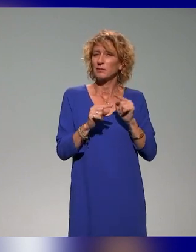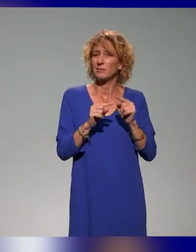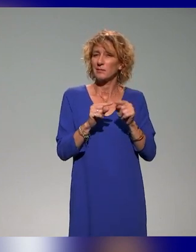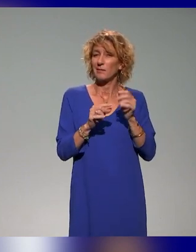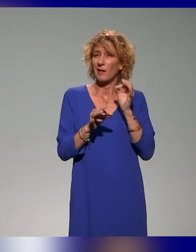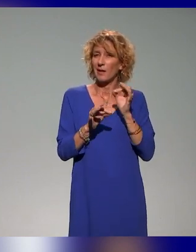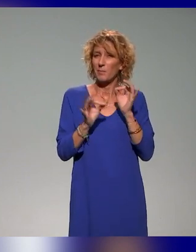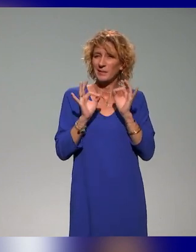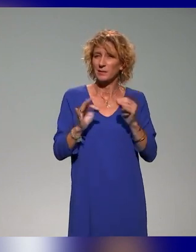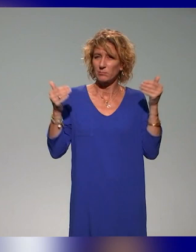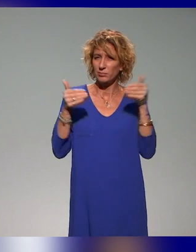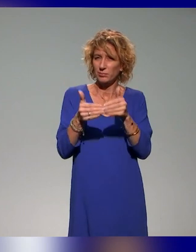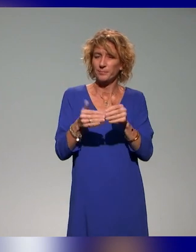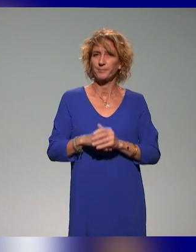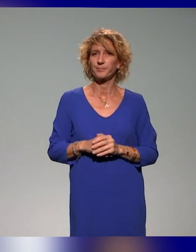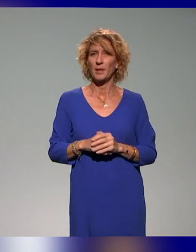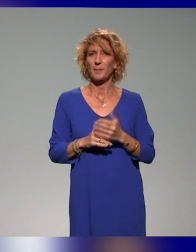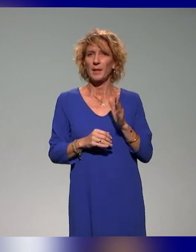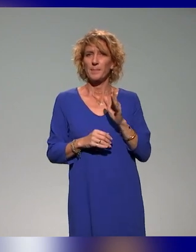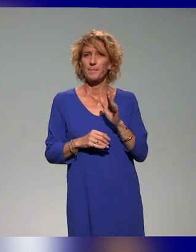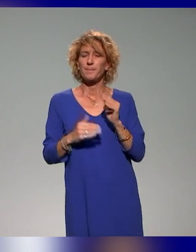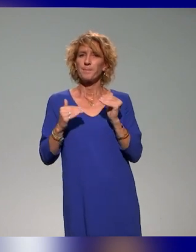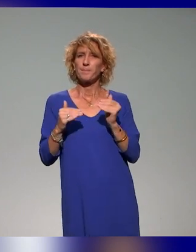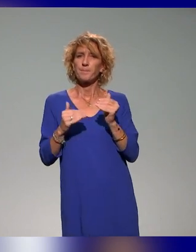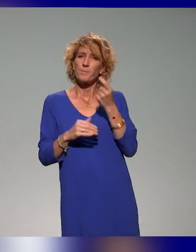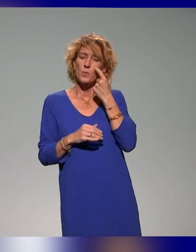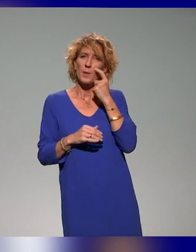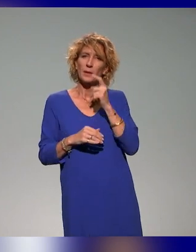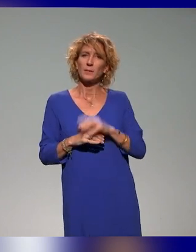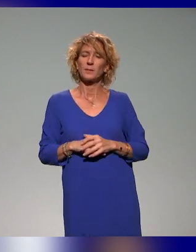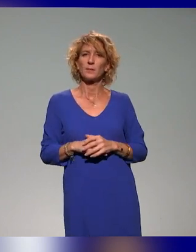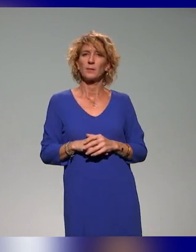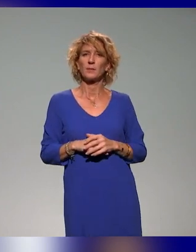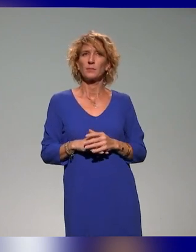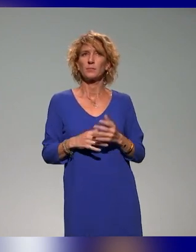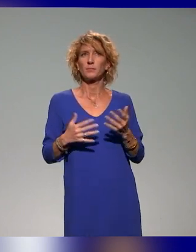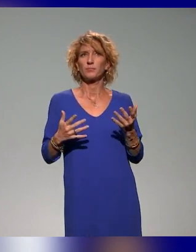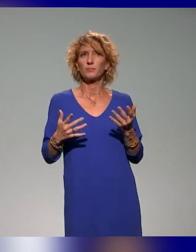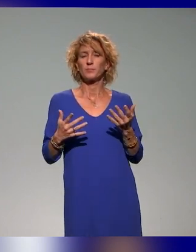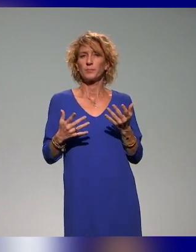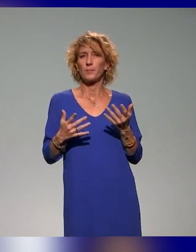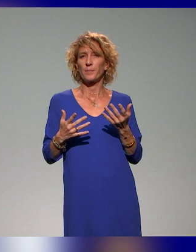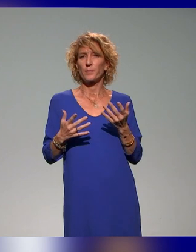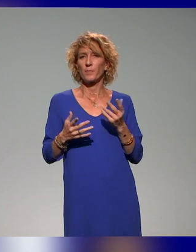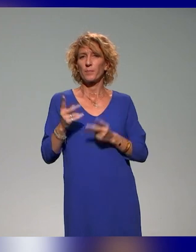Simplement, je note au passage, ce qui est quand même très intéressant, c'est qu'on se rend bien compte qu'on peut tout à fait garder, parce que